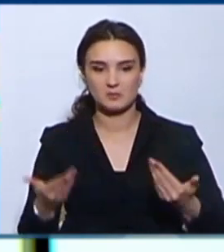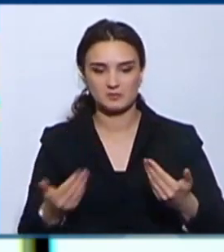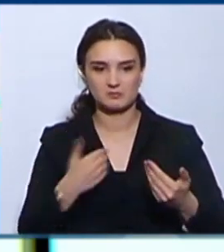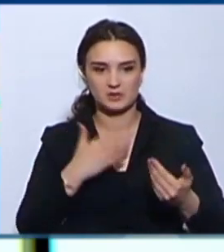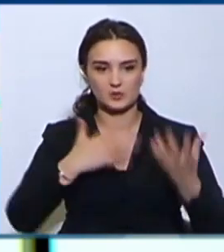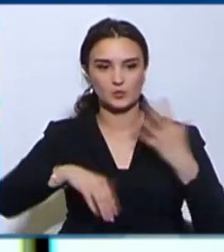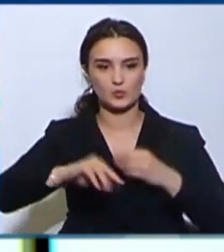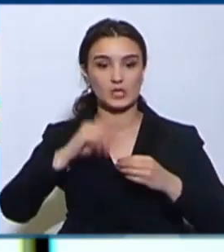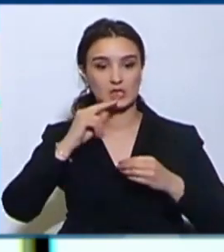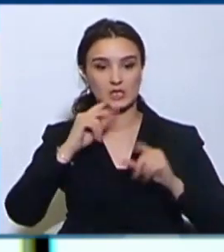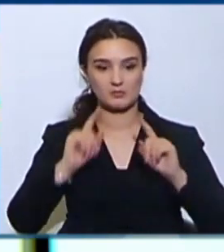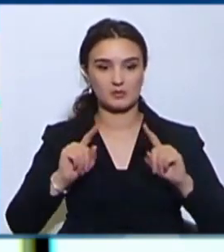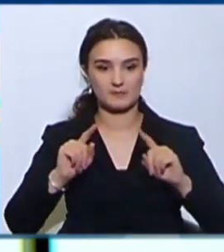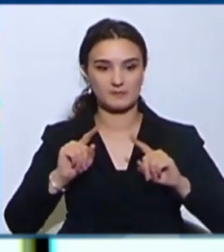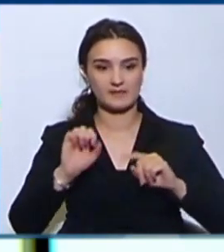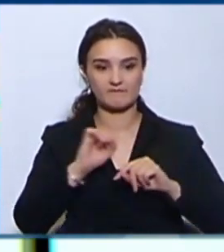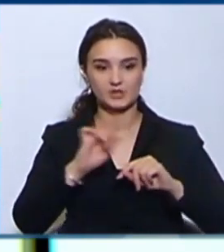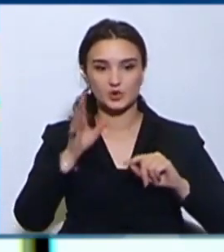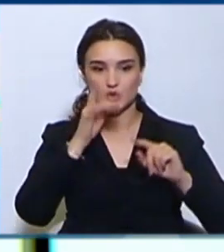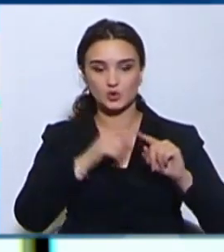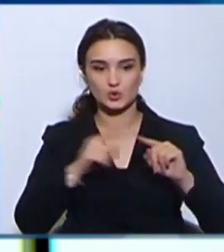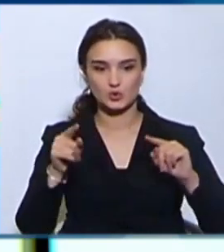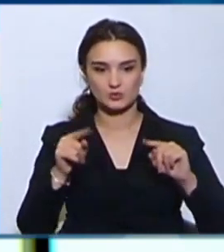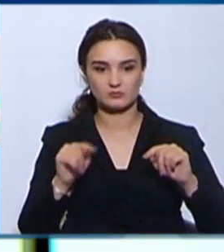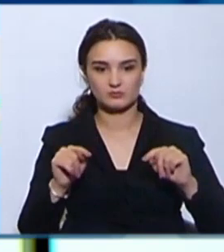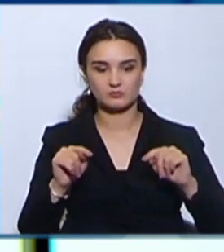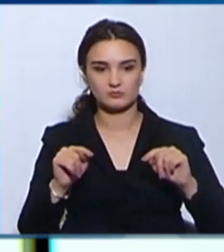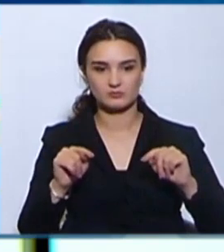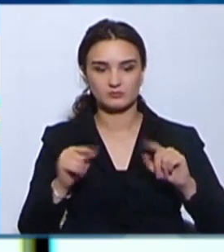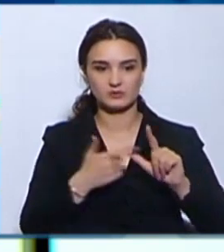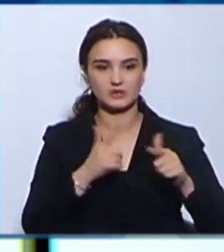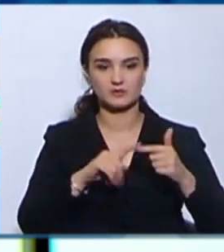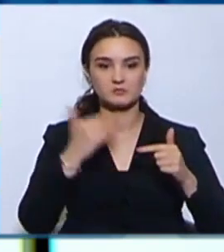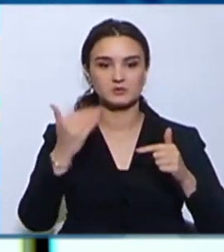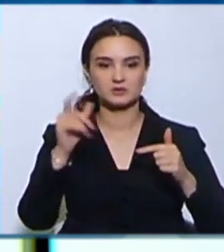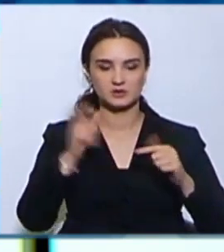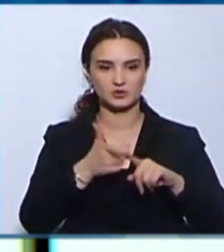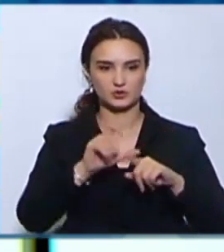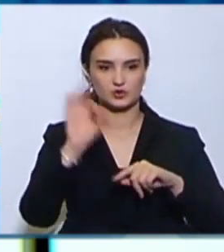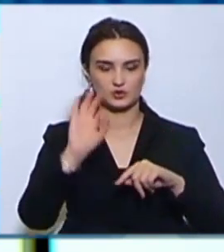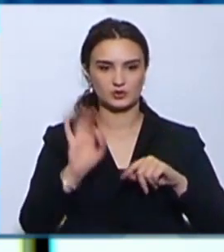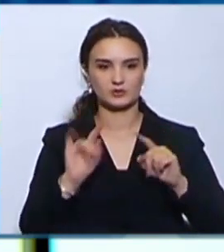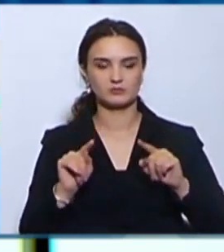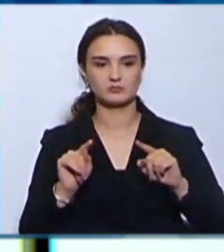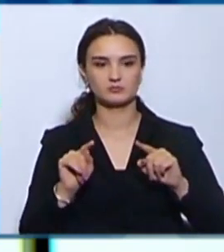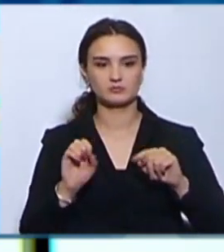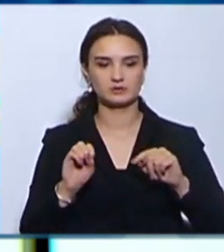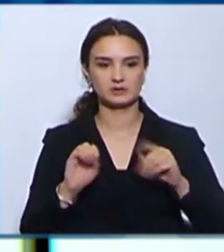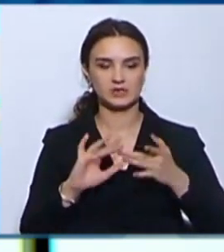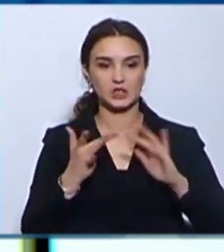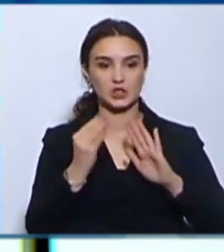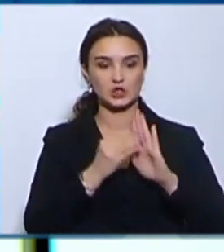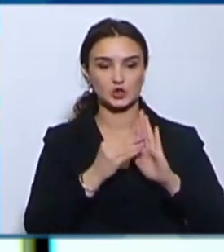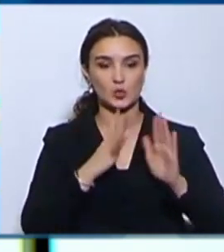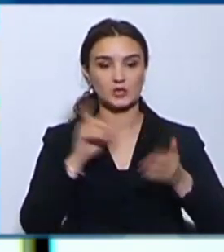მიაქციოთ ყურადღება. ივნისის მოვლენების დროს მარიამ გოლოვაჩოვას სახელი და გვარი ძალიან ხშირად ტრიალებდა სოციალურ